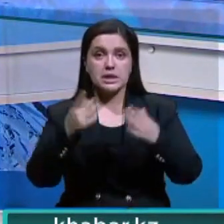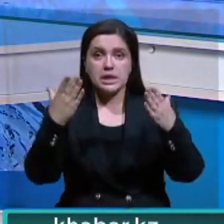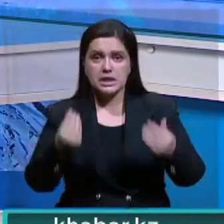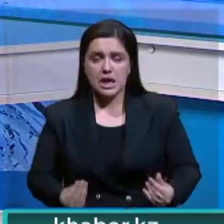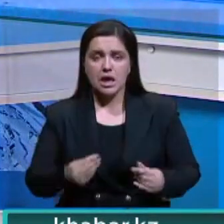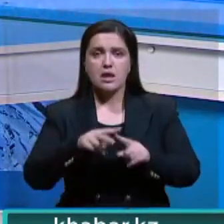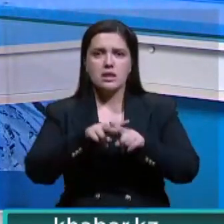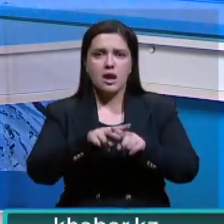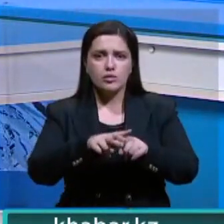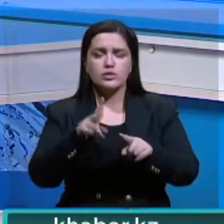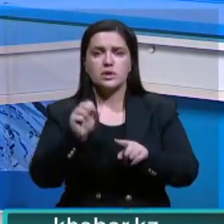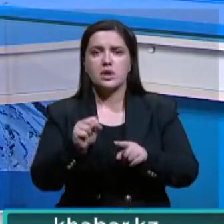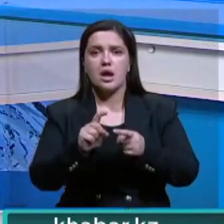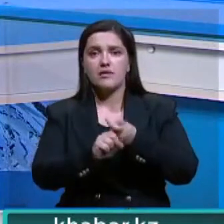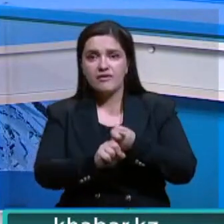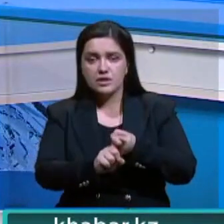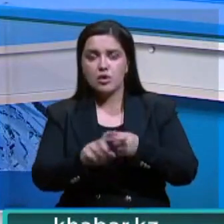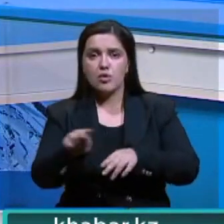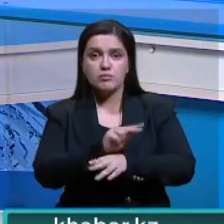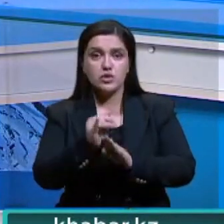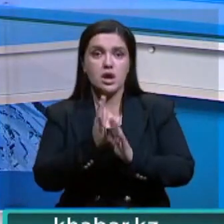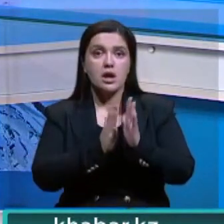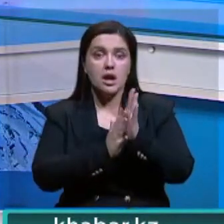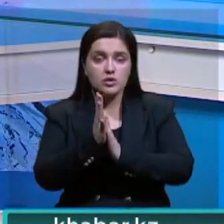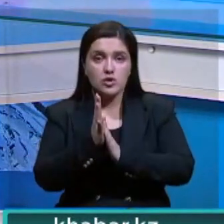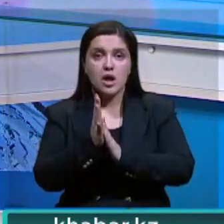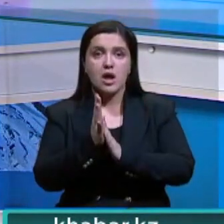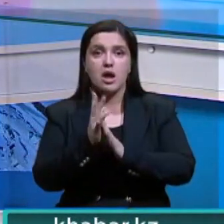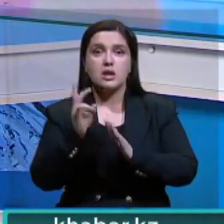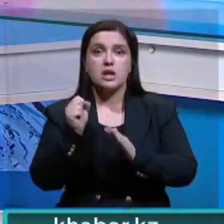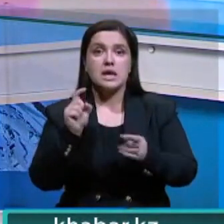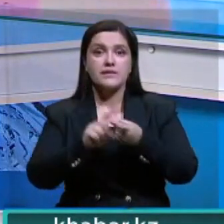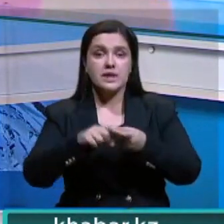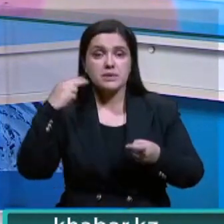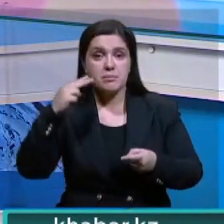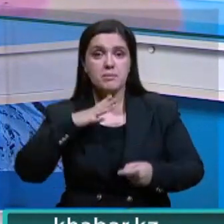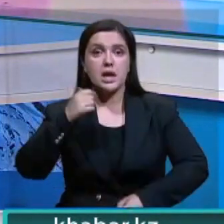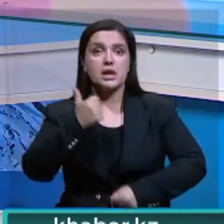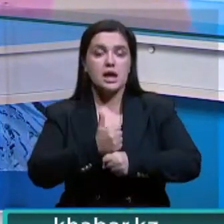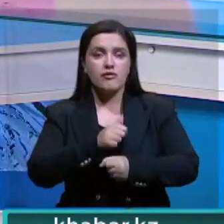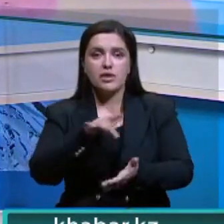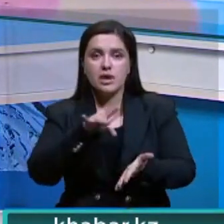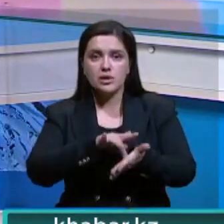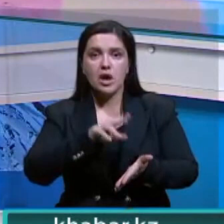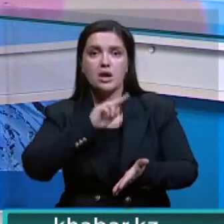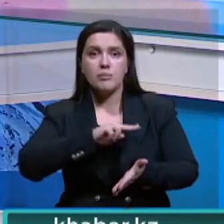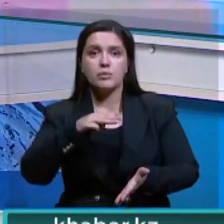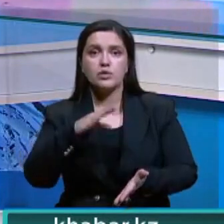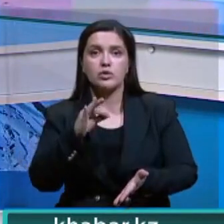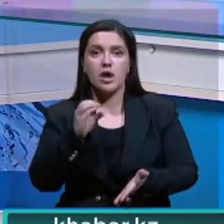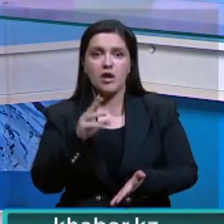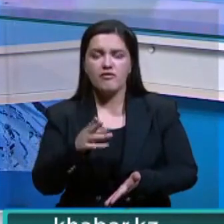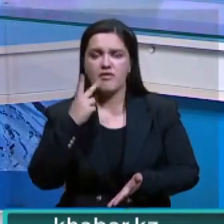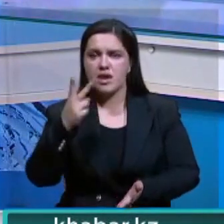на реанимационные и инфекционные стационары растет. На связи с президентом были и главы регионов, работу которых Токаев